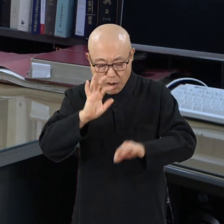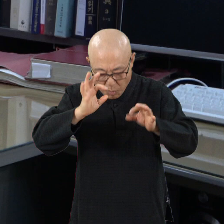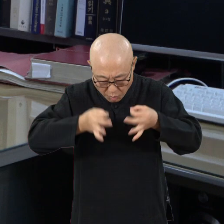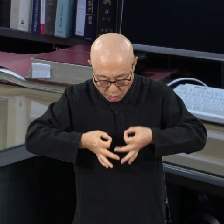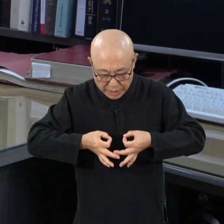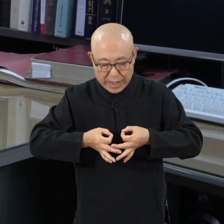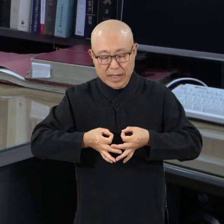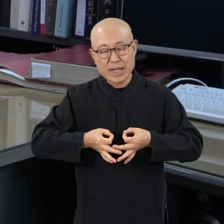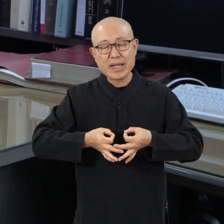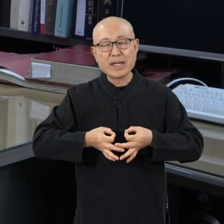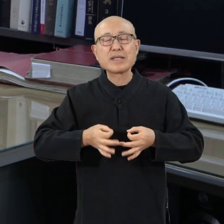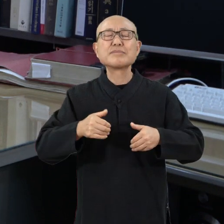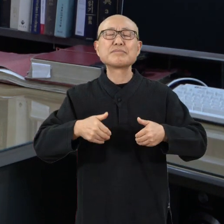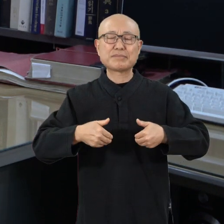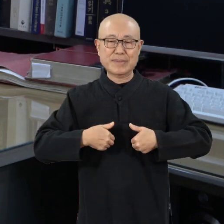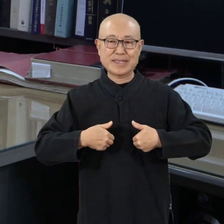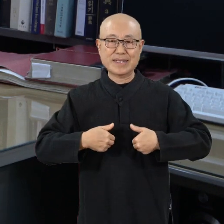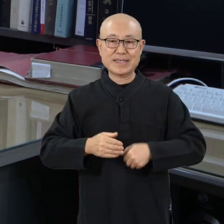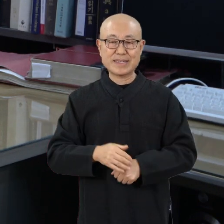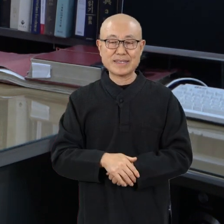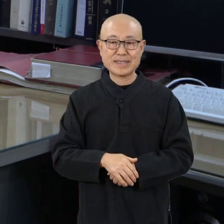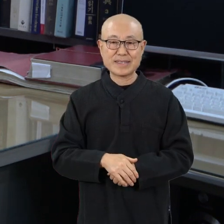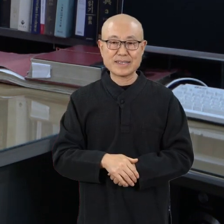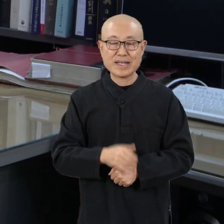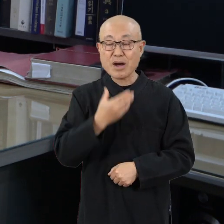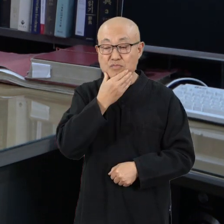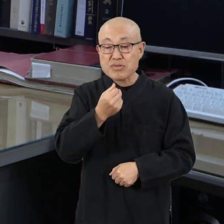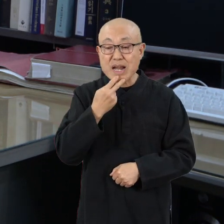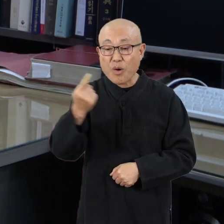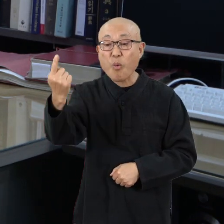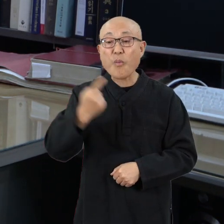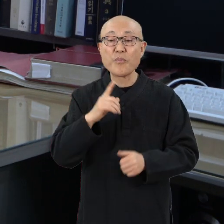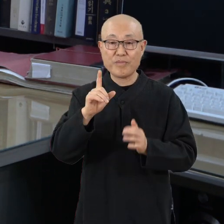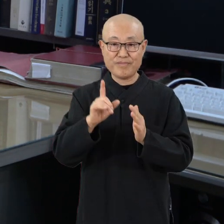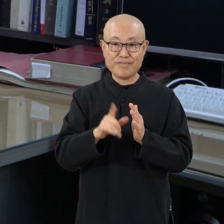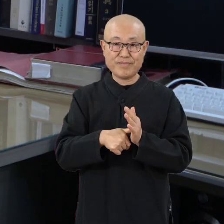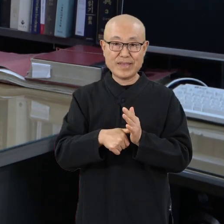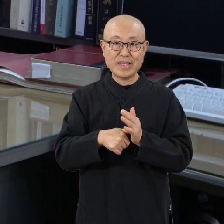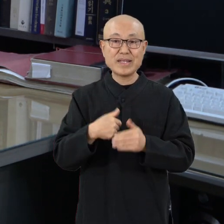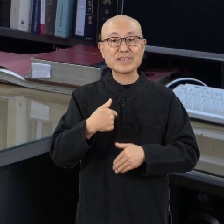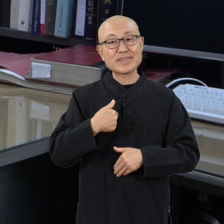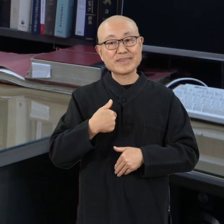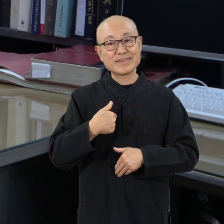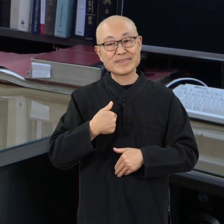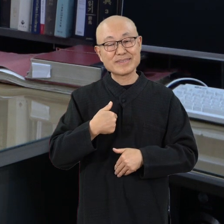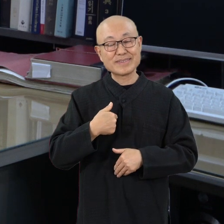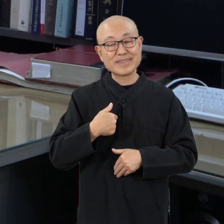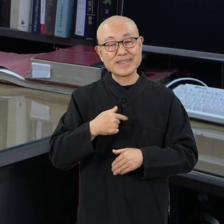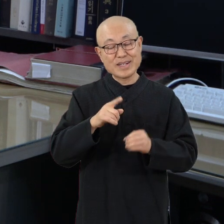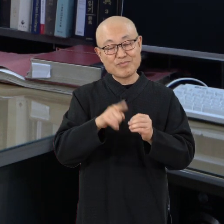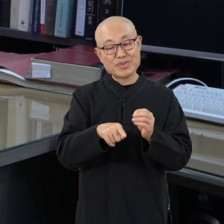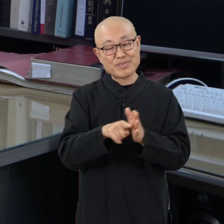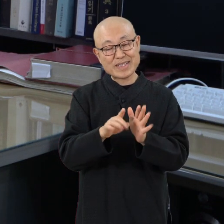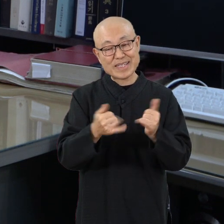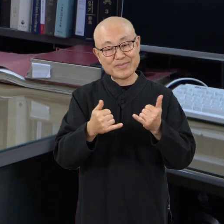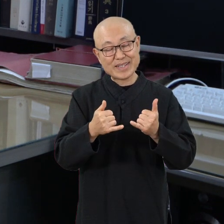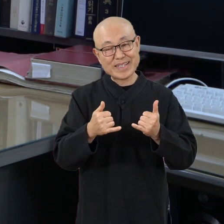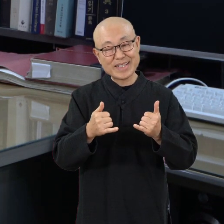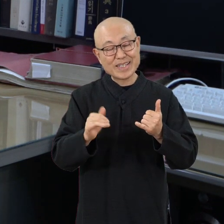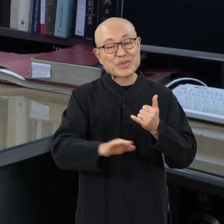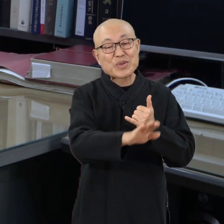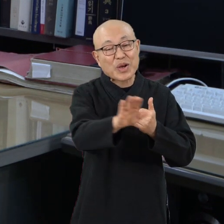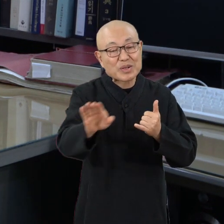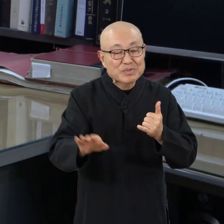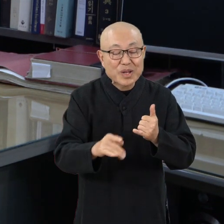것이 1차적인 일이고, 그래서 그런 불행한 일이 있을 때는 저는 이제 많이 불자님이나 뭐